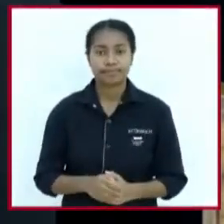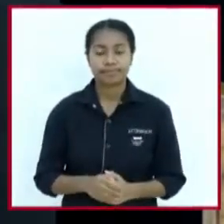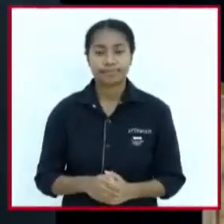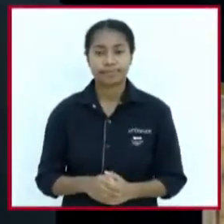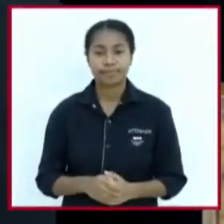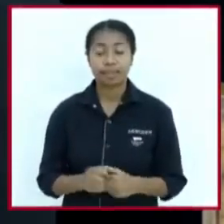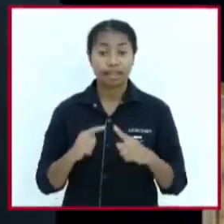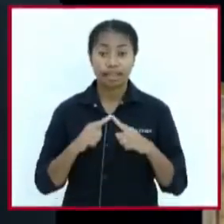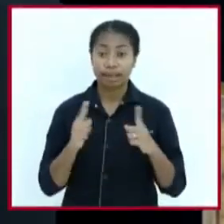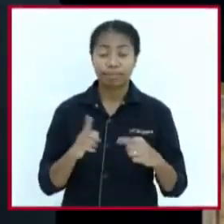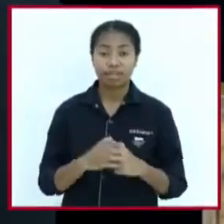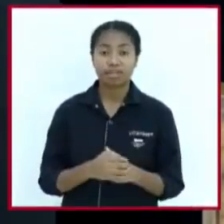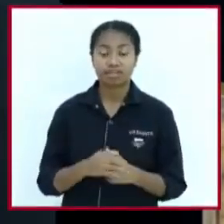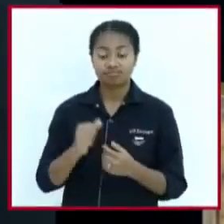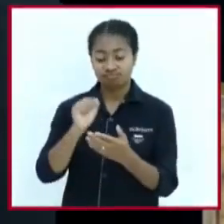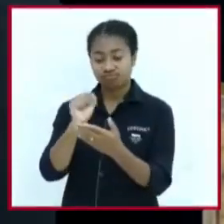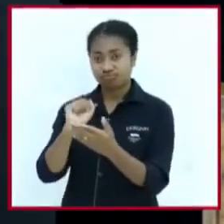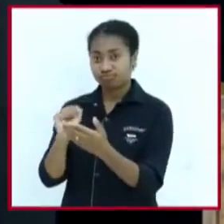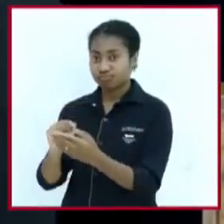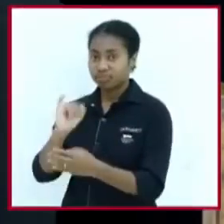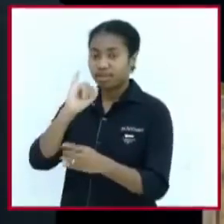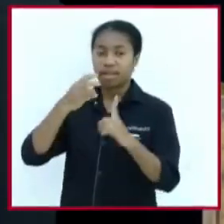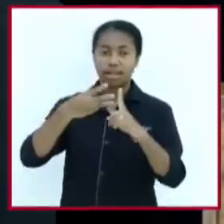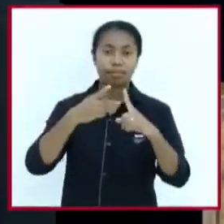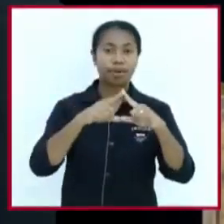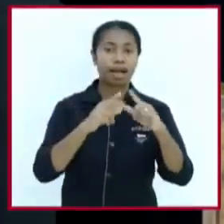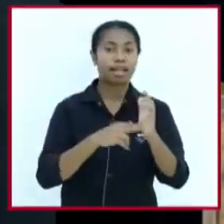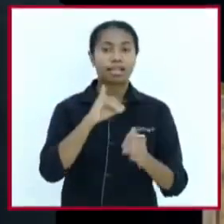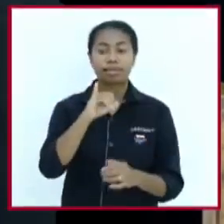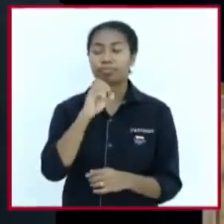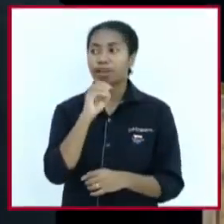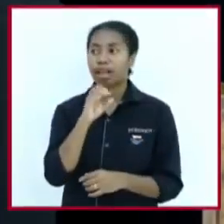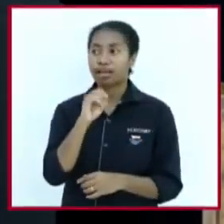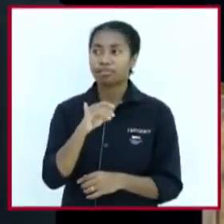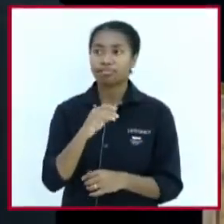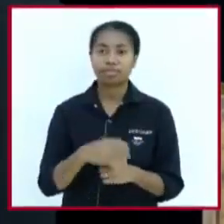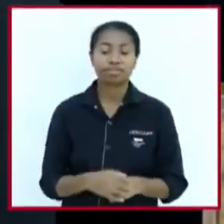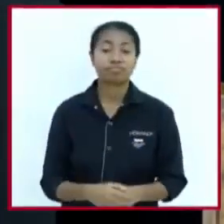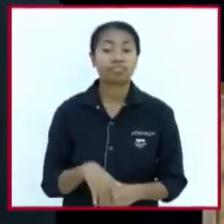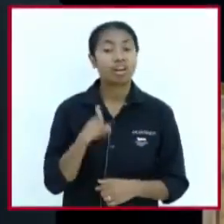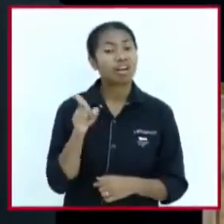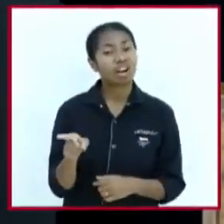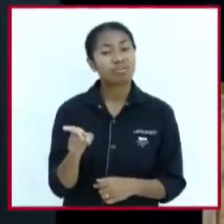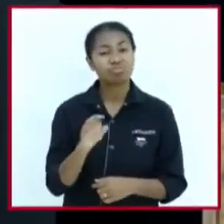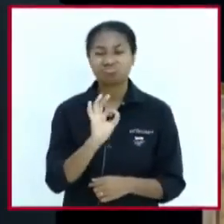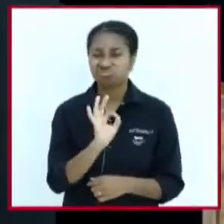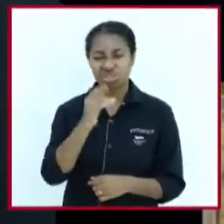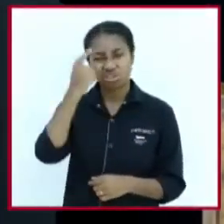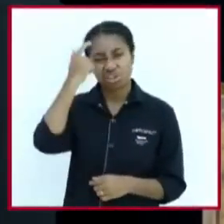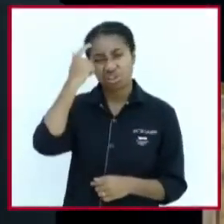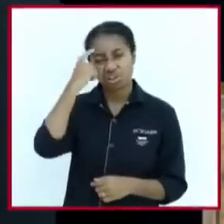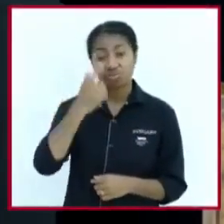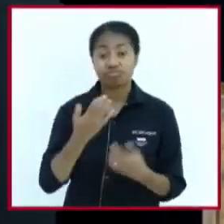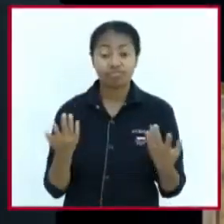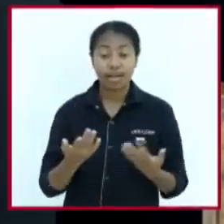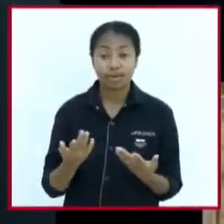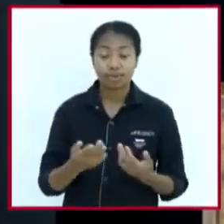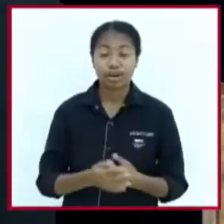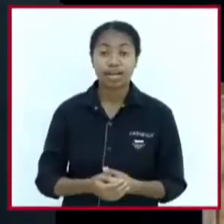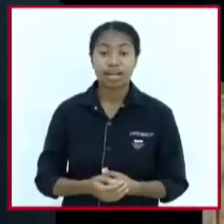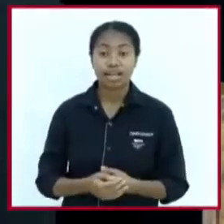Hai tapi penulis surat Ibrani bilang begini kamu tidak tahu bahwa